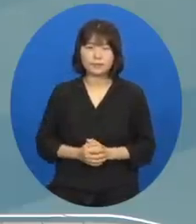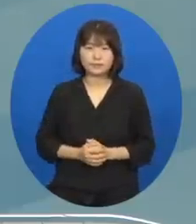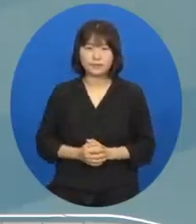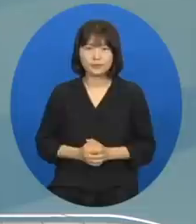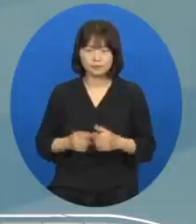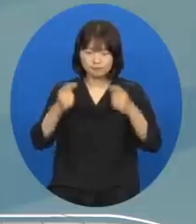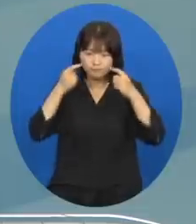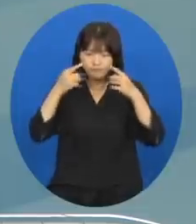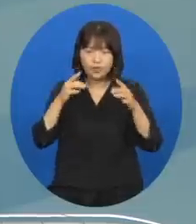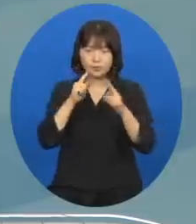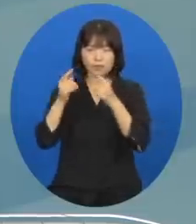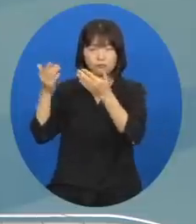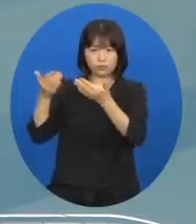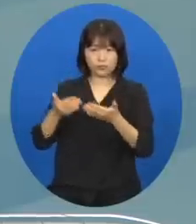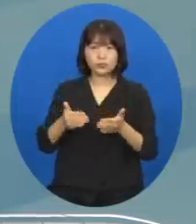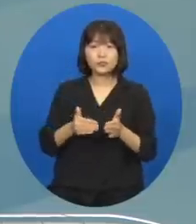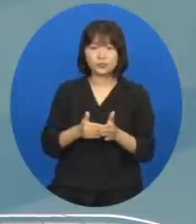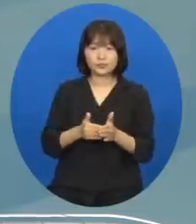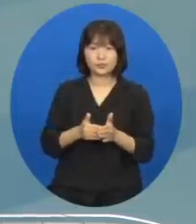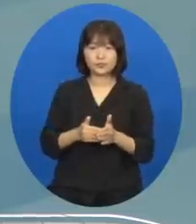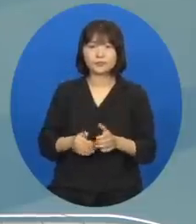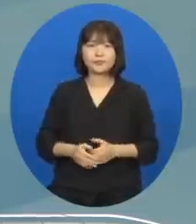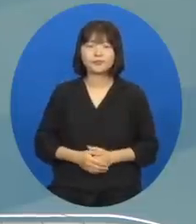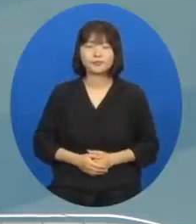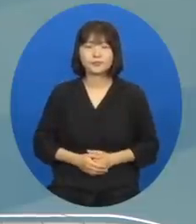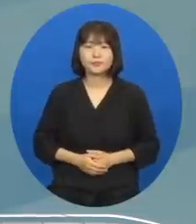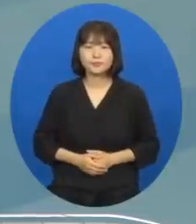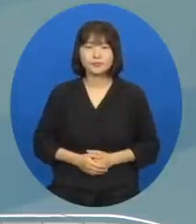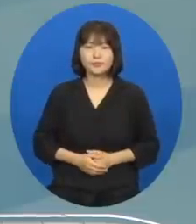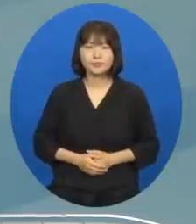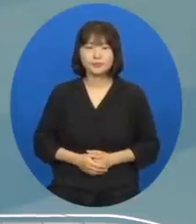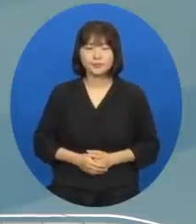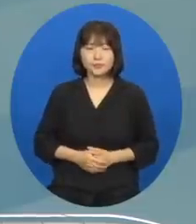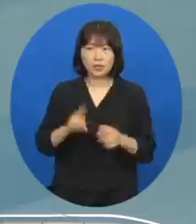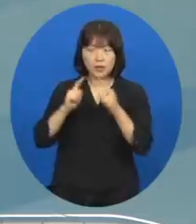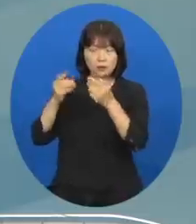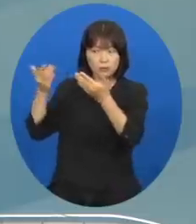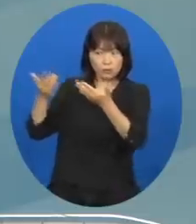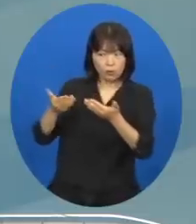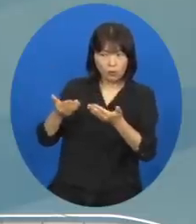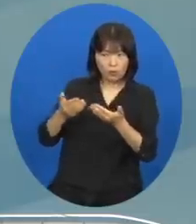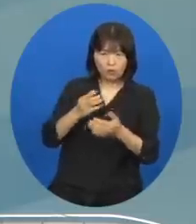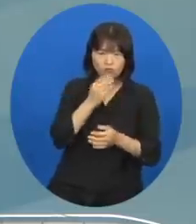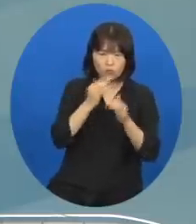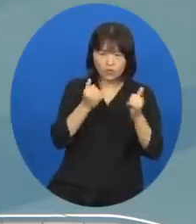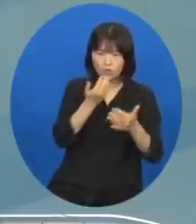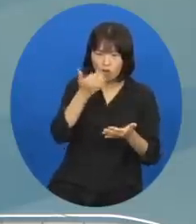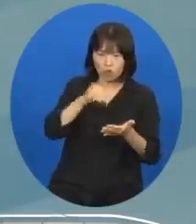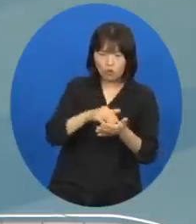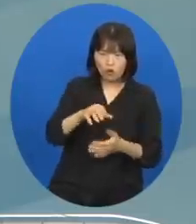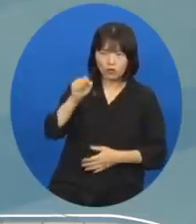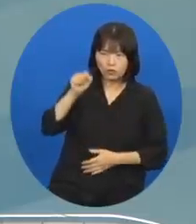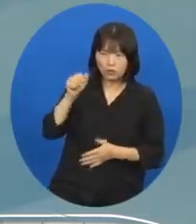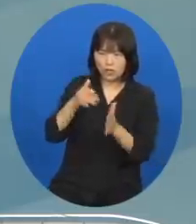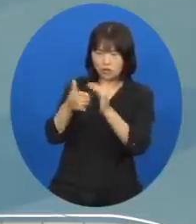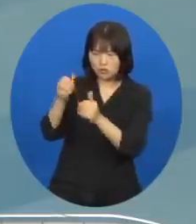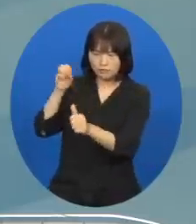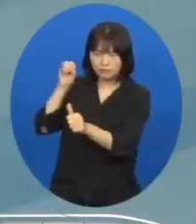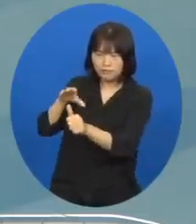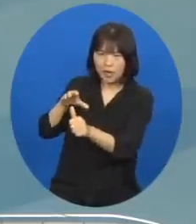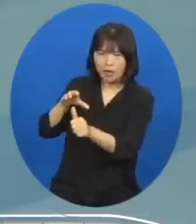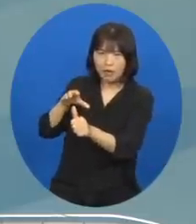아주 명확하게 말씀하십니다. 근데 그 말씀을 하니까 유대인들이 돌을 들어서 예수님에게 치려고